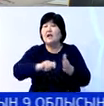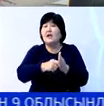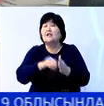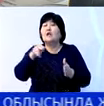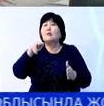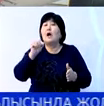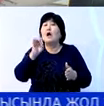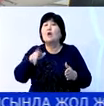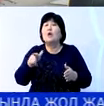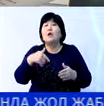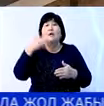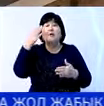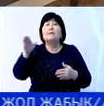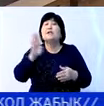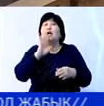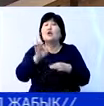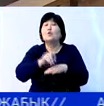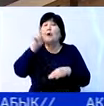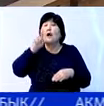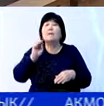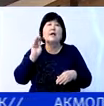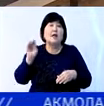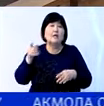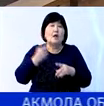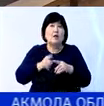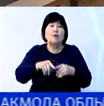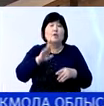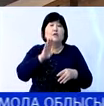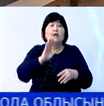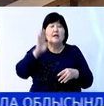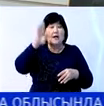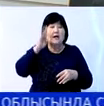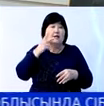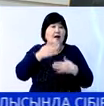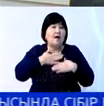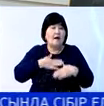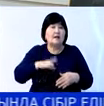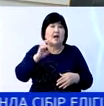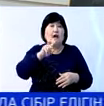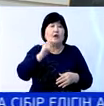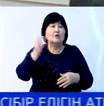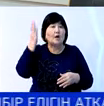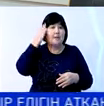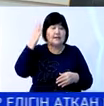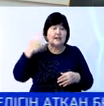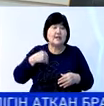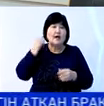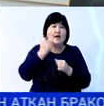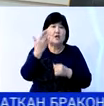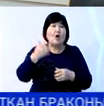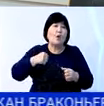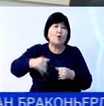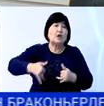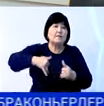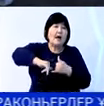білмейтін барлығын жұбайы Нұржанова білетін. Соңғы алтауы жәбірленуші Хазуевтің жауабына қанағаттанбай, Хазуевтің басынан денесінің әр жерінен қолдарымен